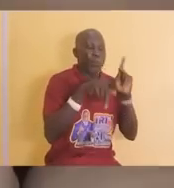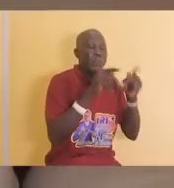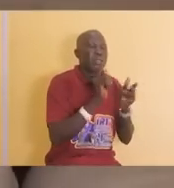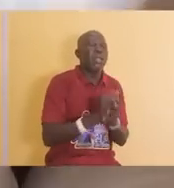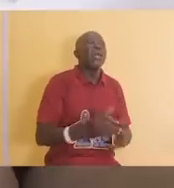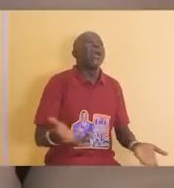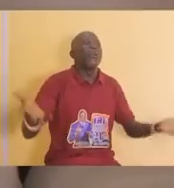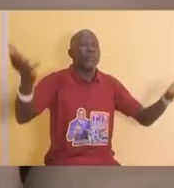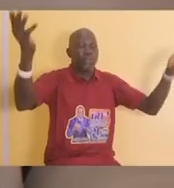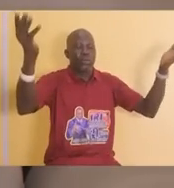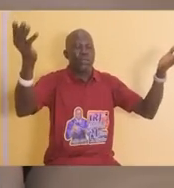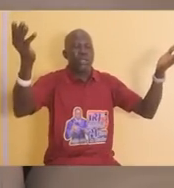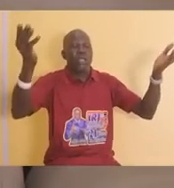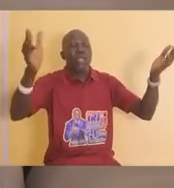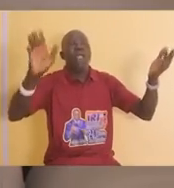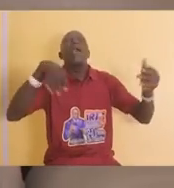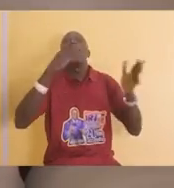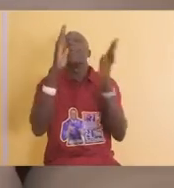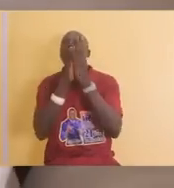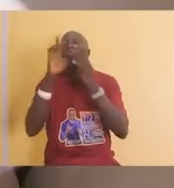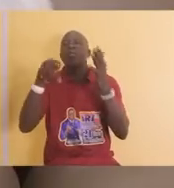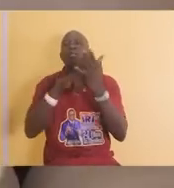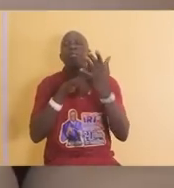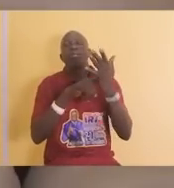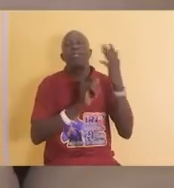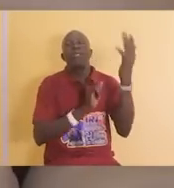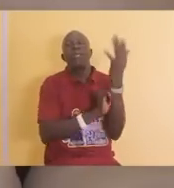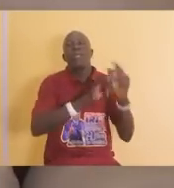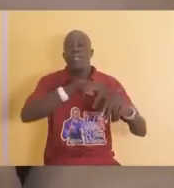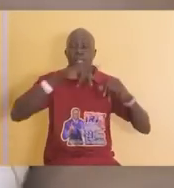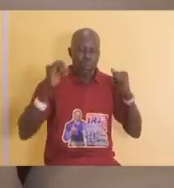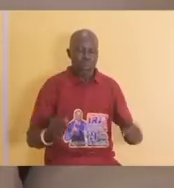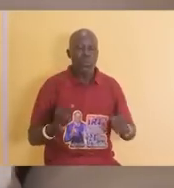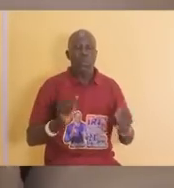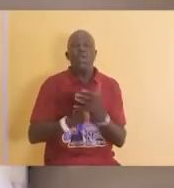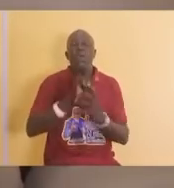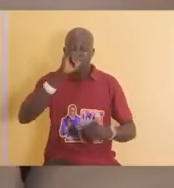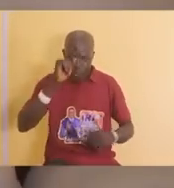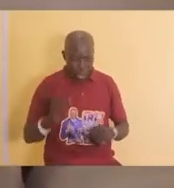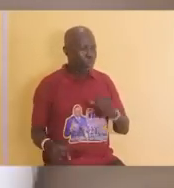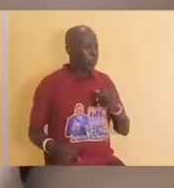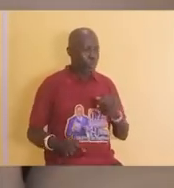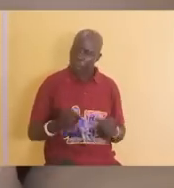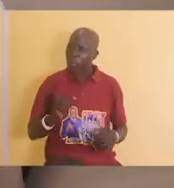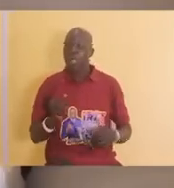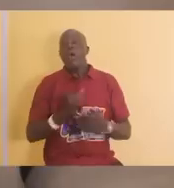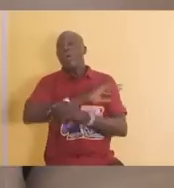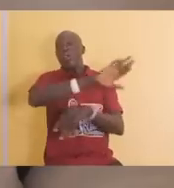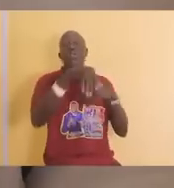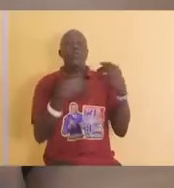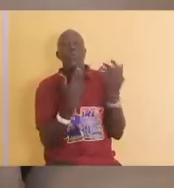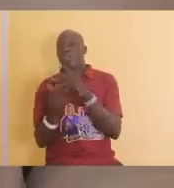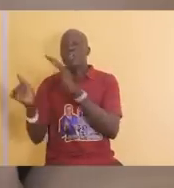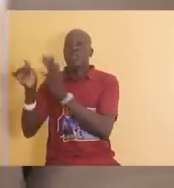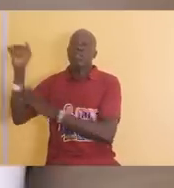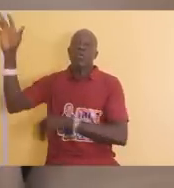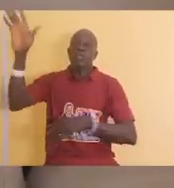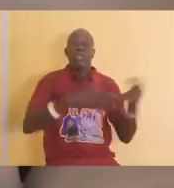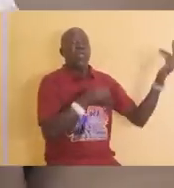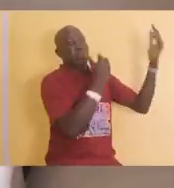people. Every one was okay. Hey, your head that dwell in. You pray this prayer. You pray with me. Oh my God, my life. Hey, one, one, one. Bless you.